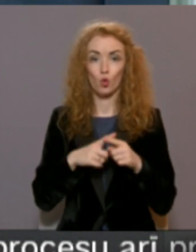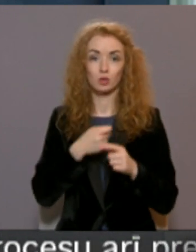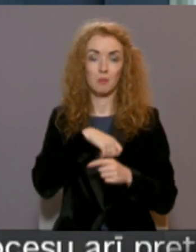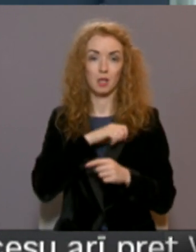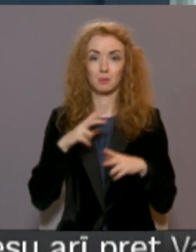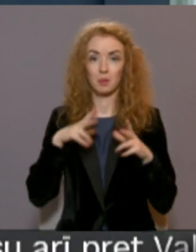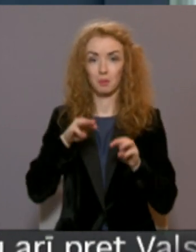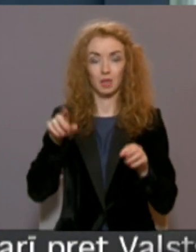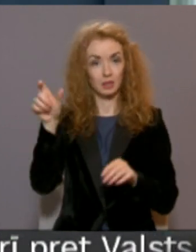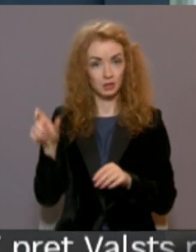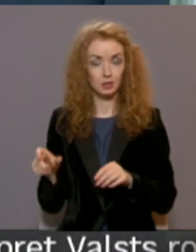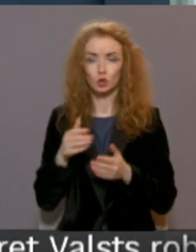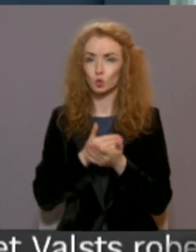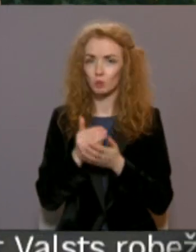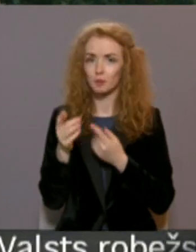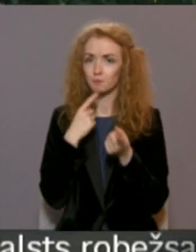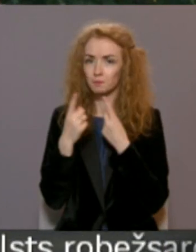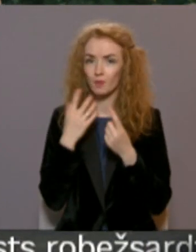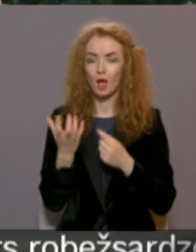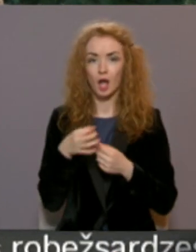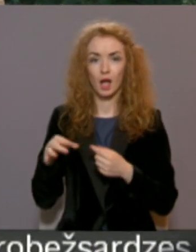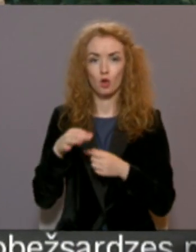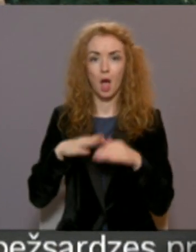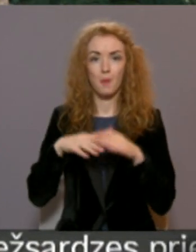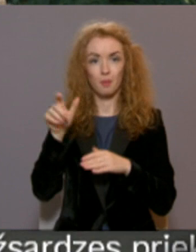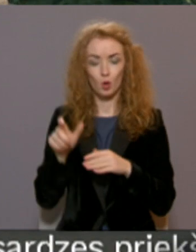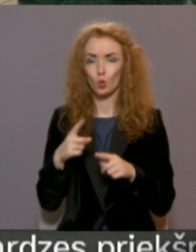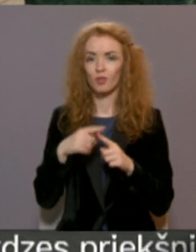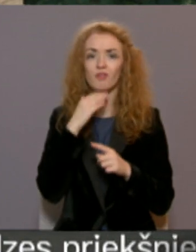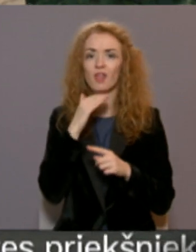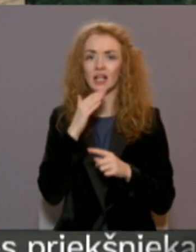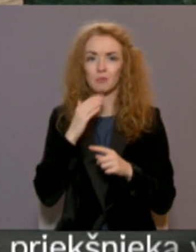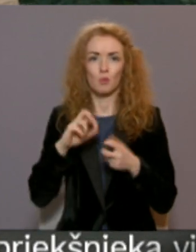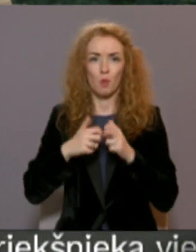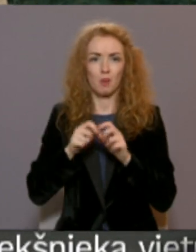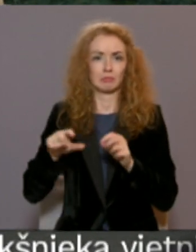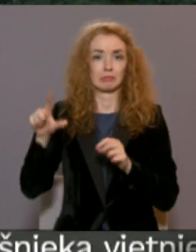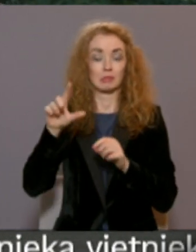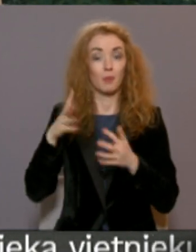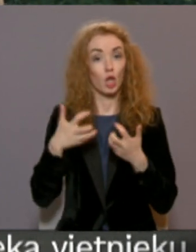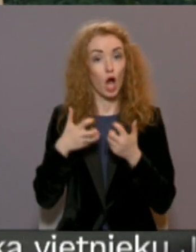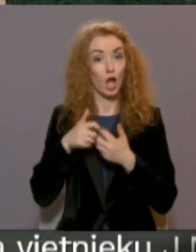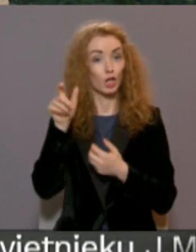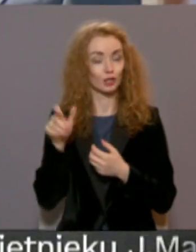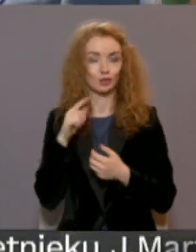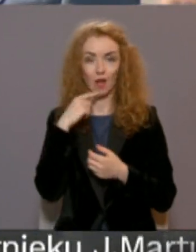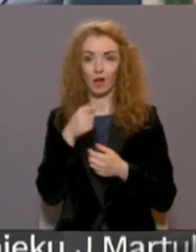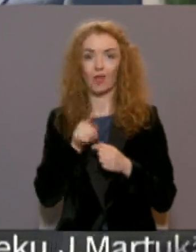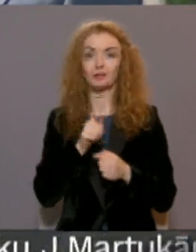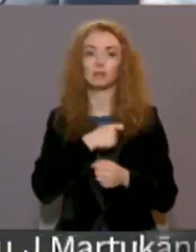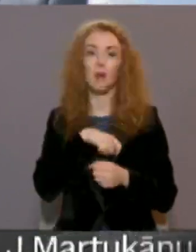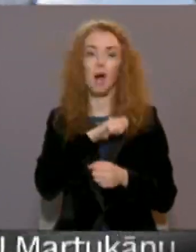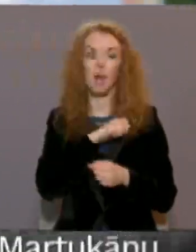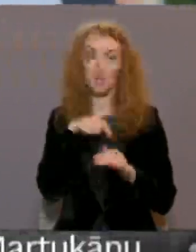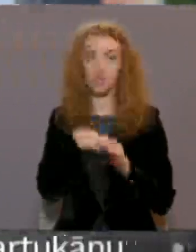Madride turpina ciešu dialogu ar reģionu amatpersonām un nevēlas situāciju eskalēt. Savukārt, Krišjānis Kariņš norādīja, ka tas ir